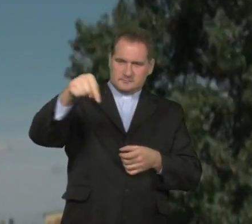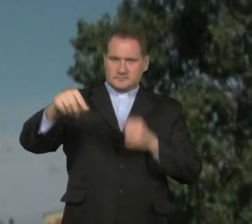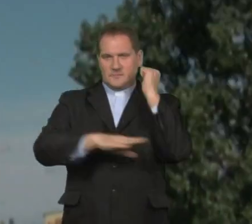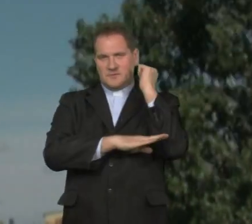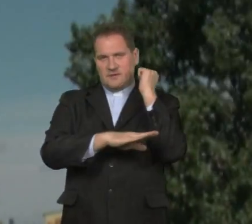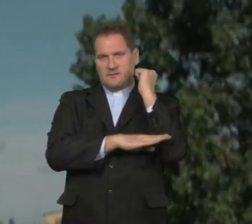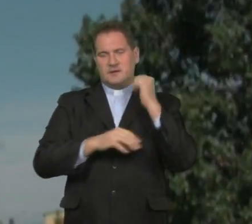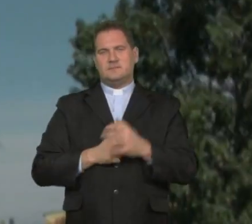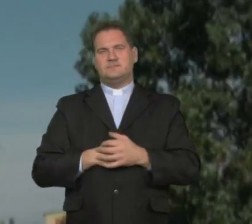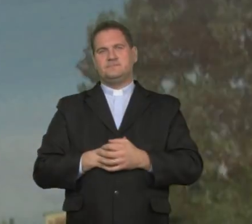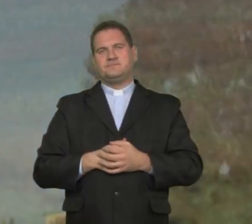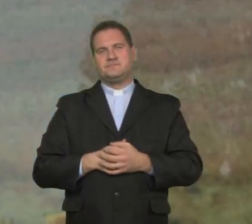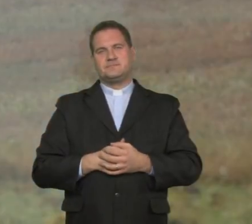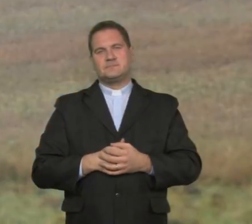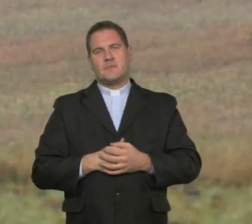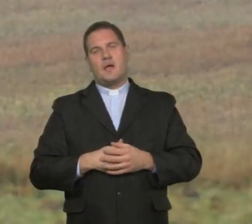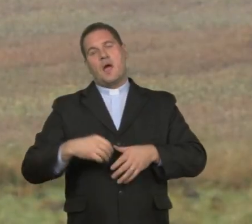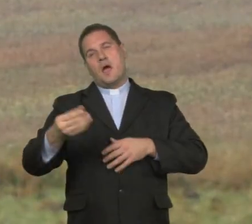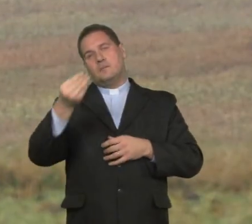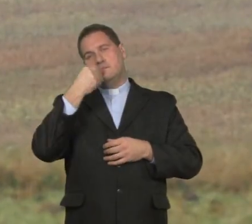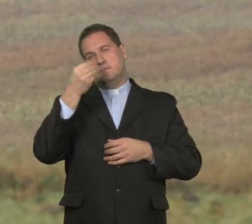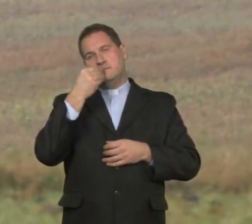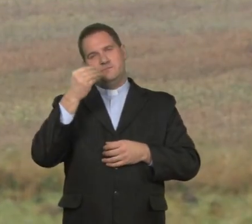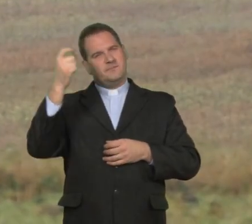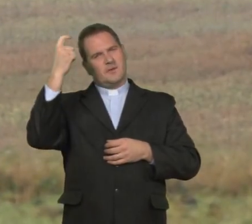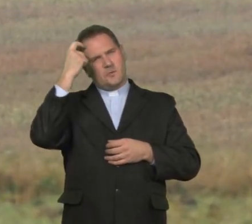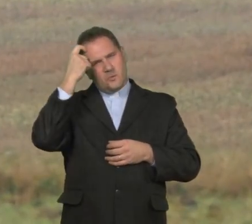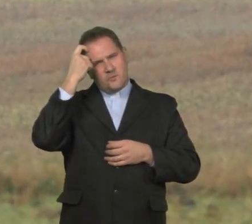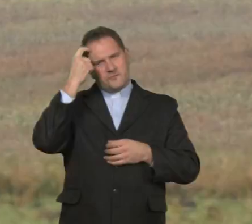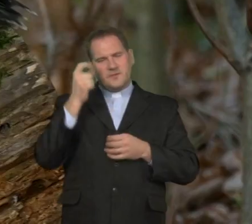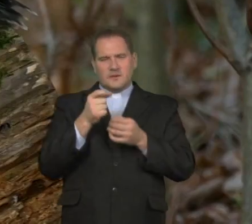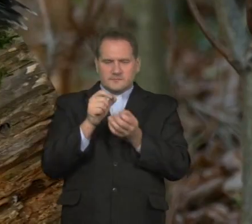drzewami rosnącymi pojedynczo lub w niewielkich skupieniach.